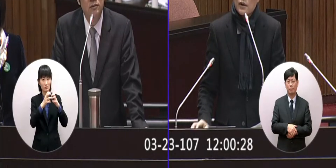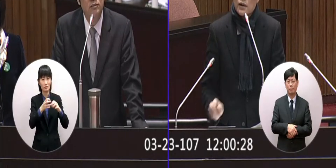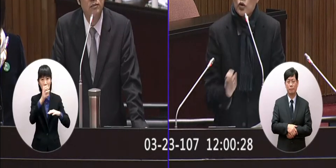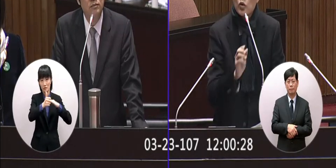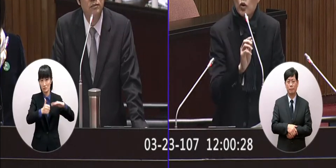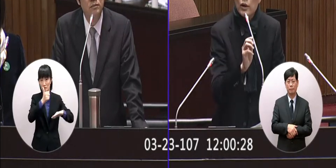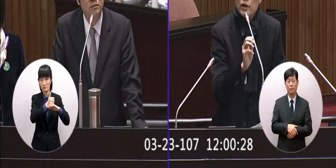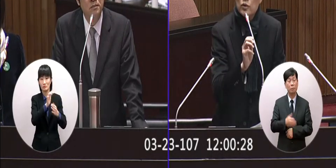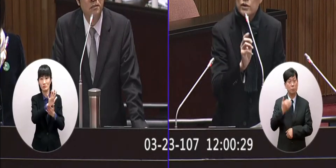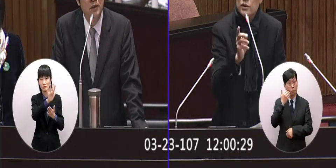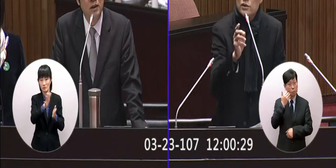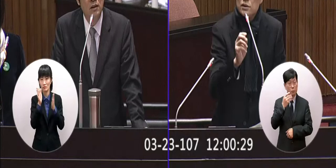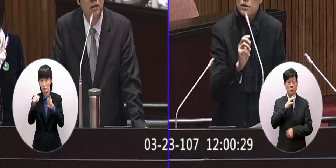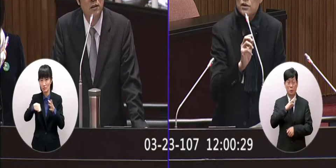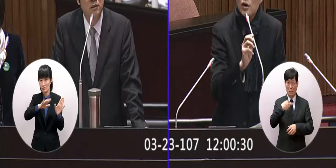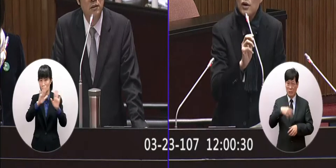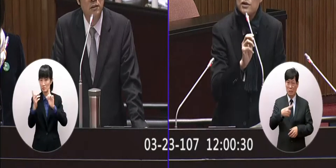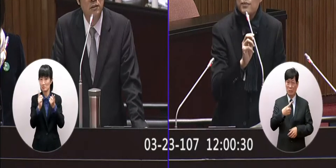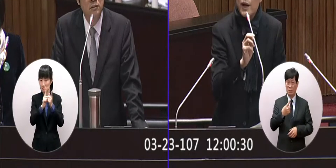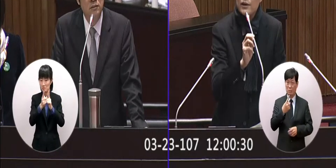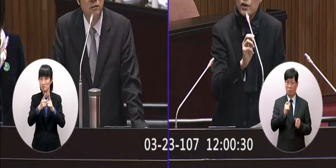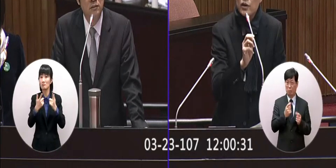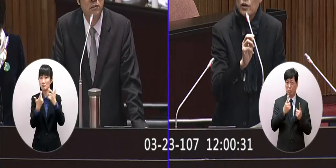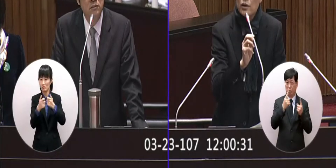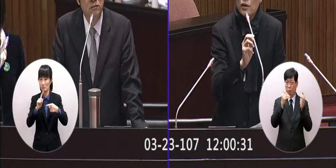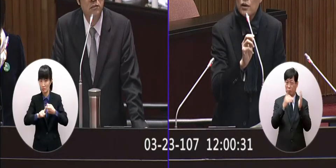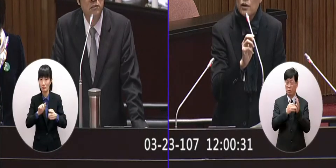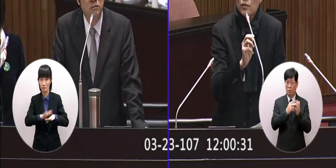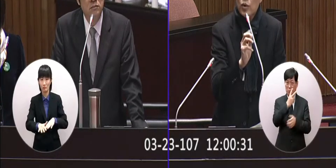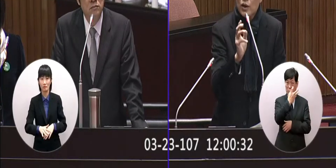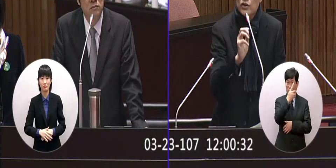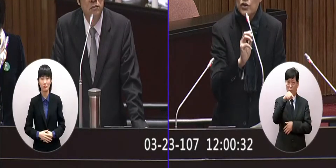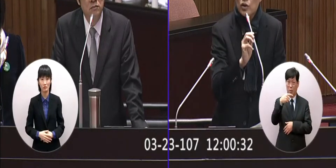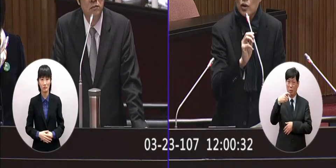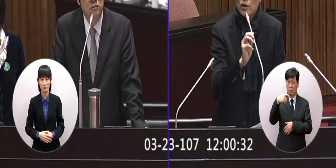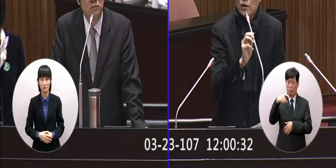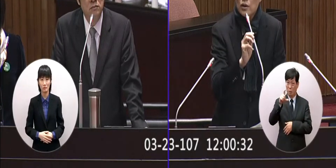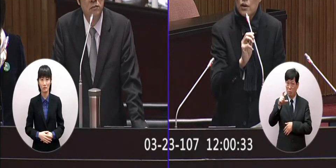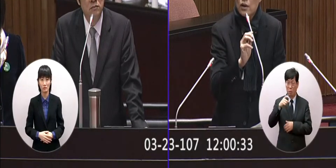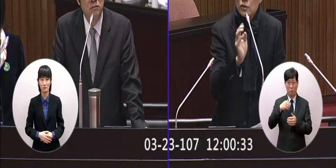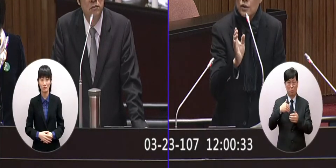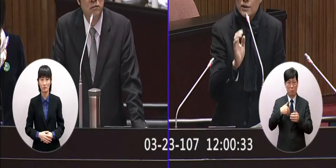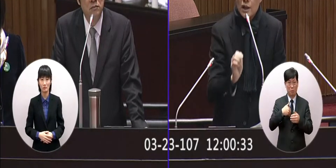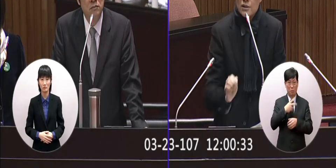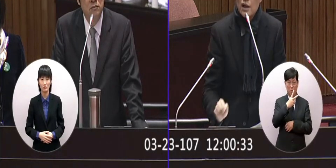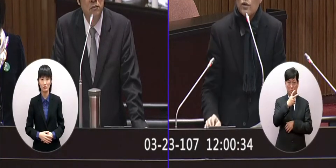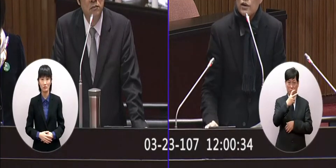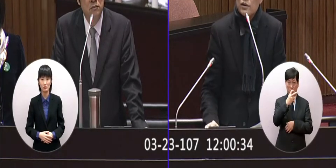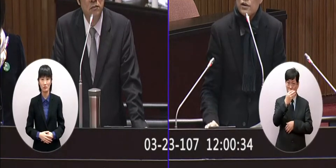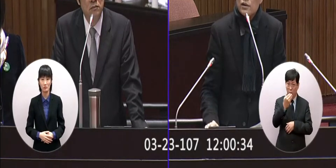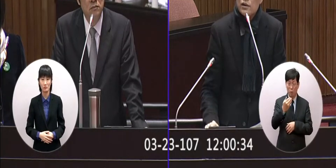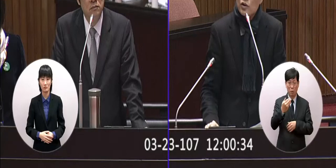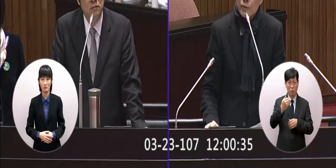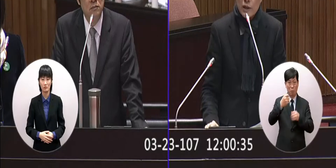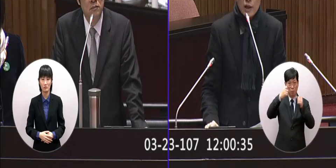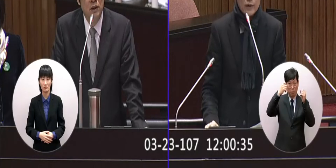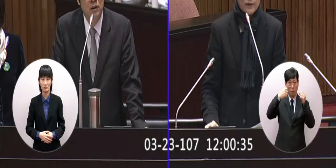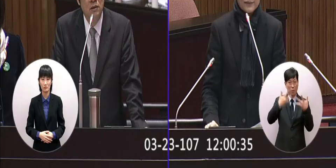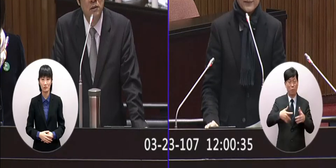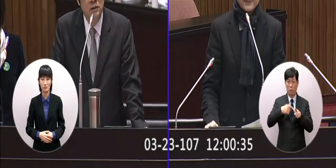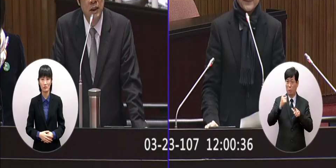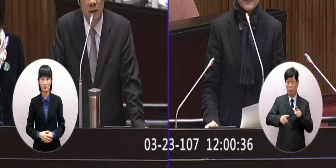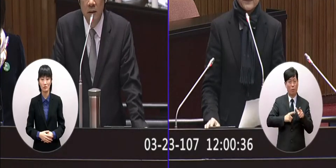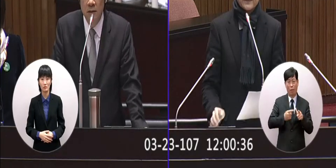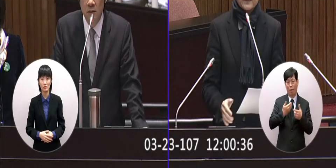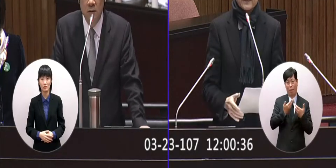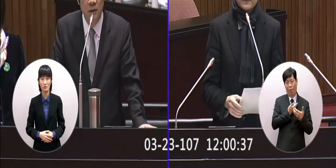应。 那如果一路升值到28.6，破29，很多的厂商会动不了